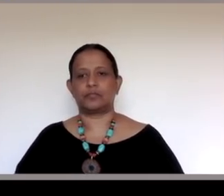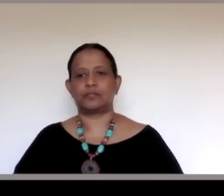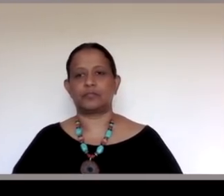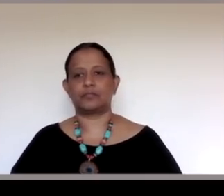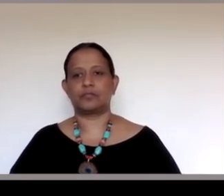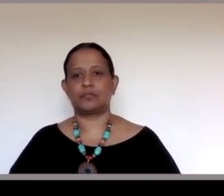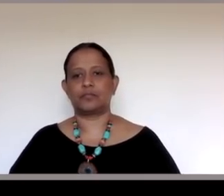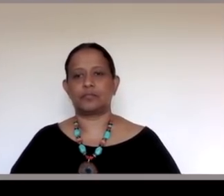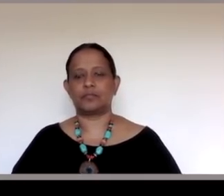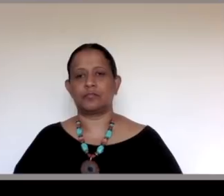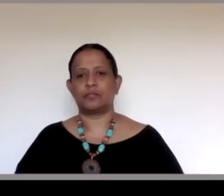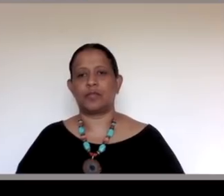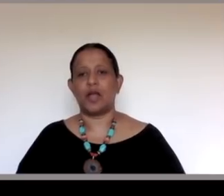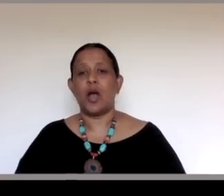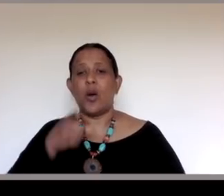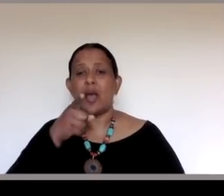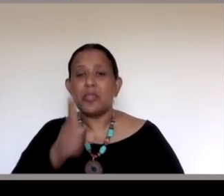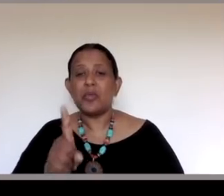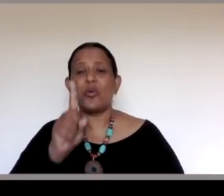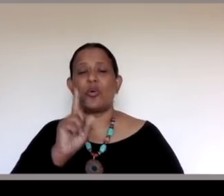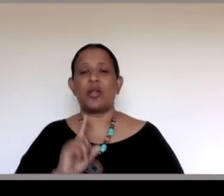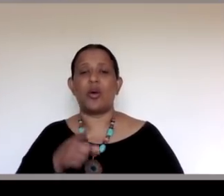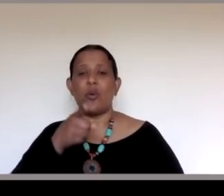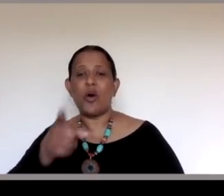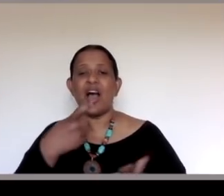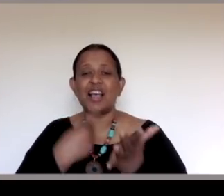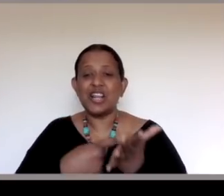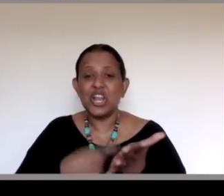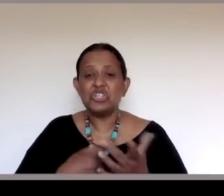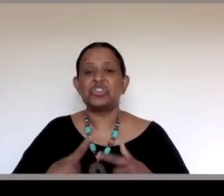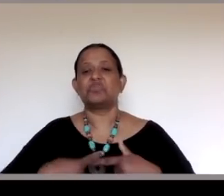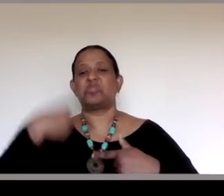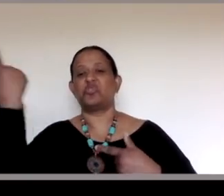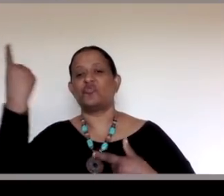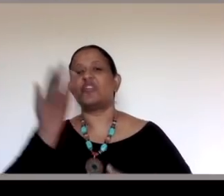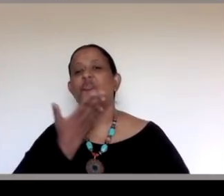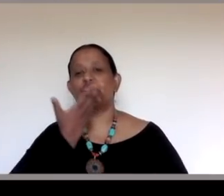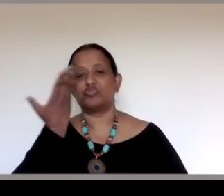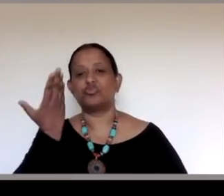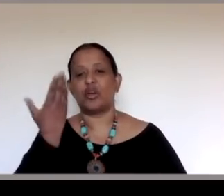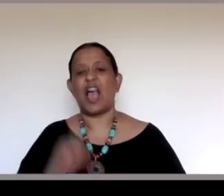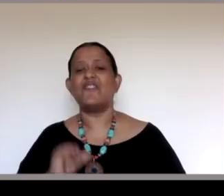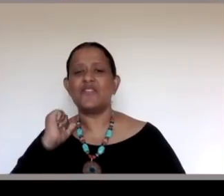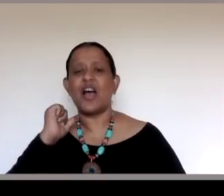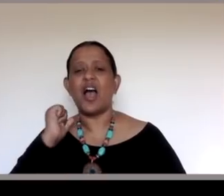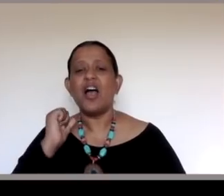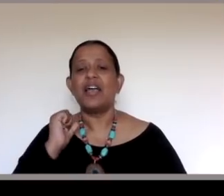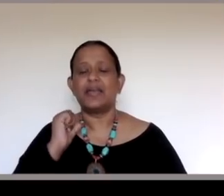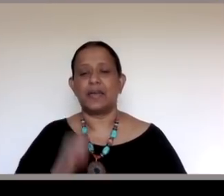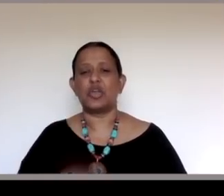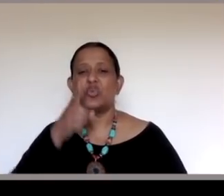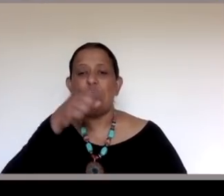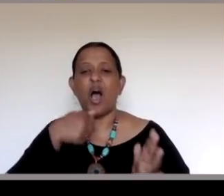அழிந்து போய் விடுகிறது. சம்பந்தத்தாவே ஹரி கோட்ட அப்ப யடஹத் மஹத் கோட்ட ஹரி வச்சன கியன கோட்ட.